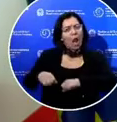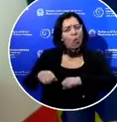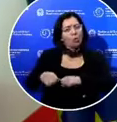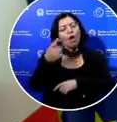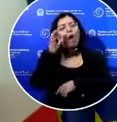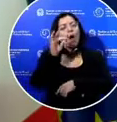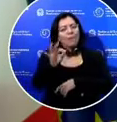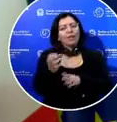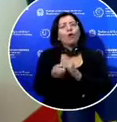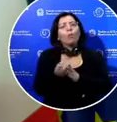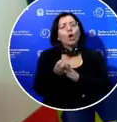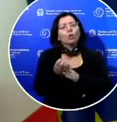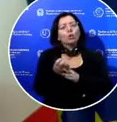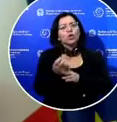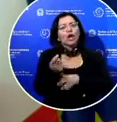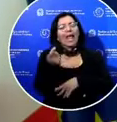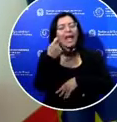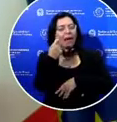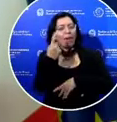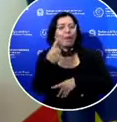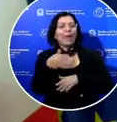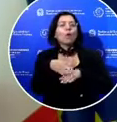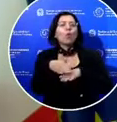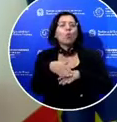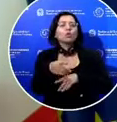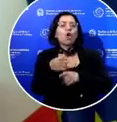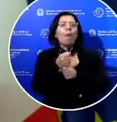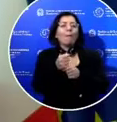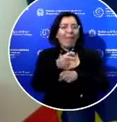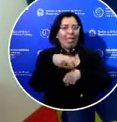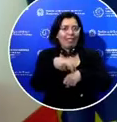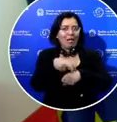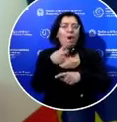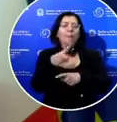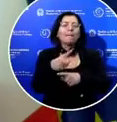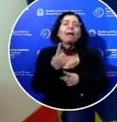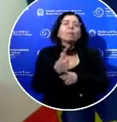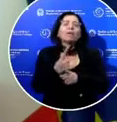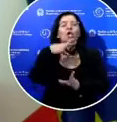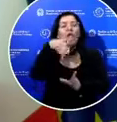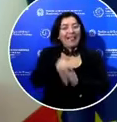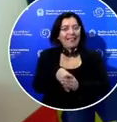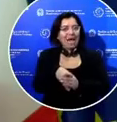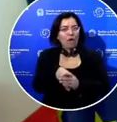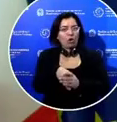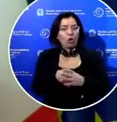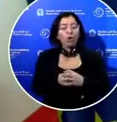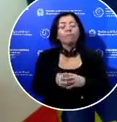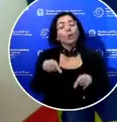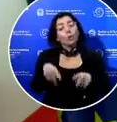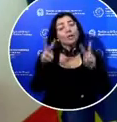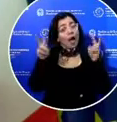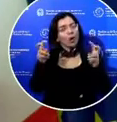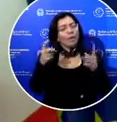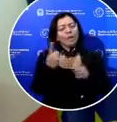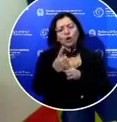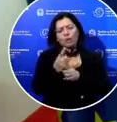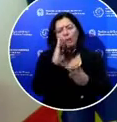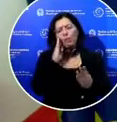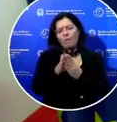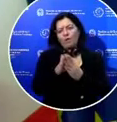della produzione nazionale di canapa ad uso medico per far fronte al fabbisogno interno. Il tema sarà oggetto di un approfondimento proprio